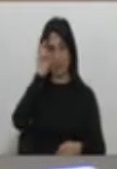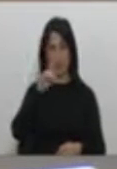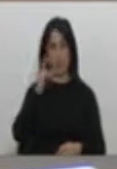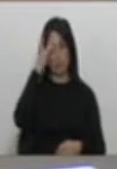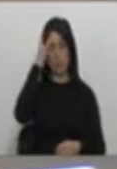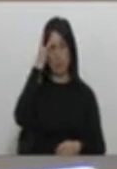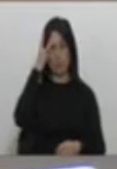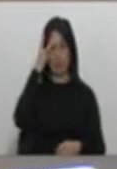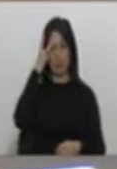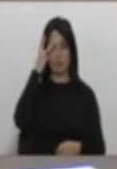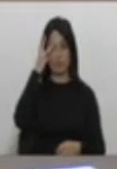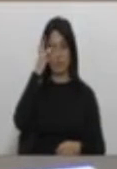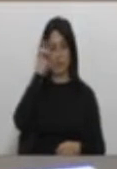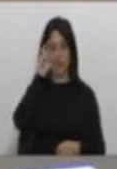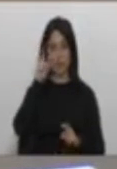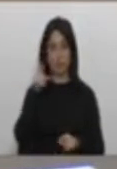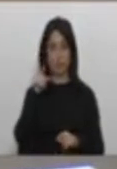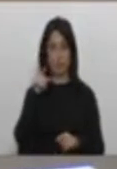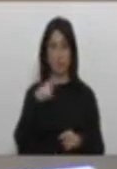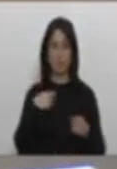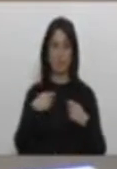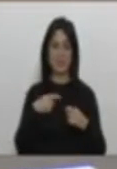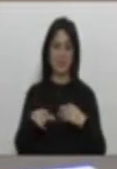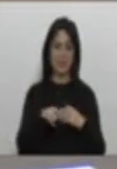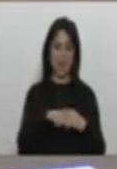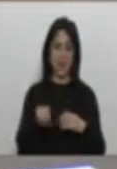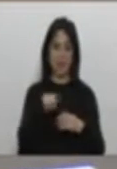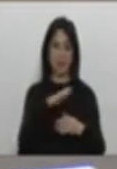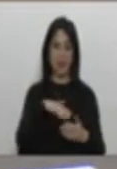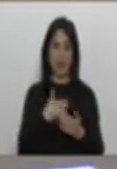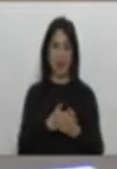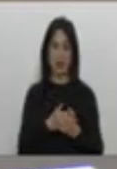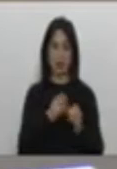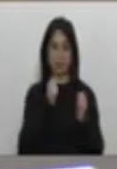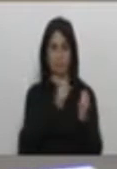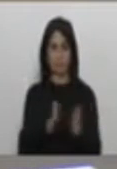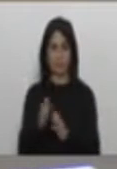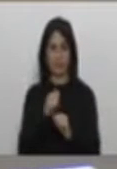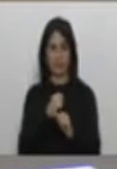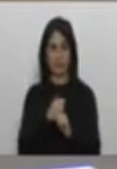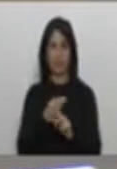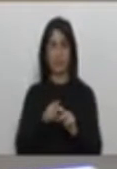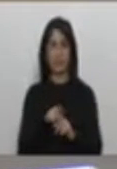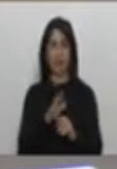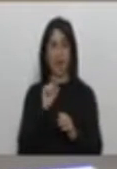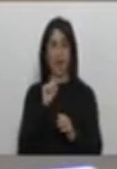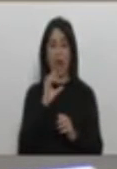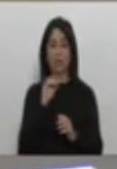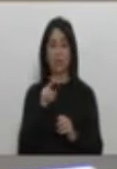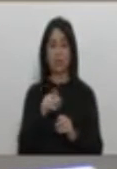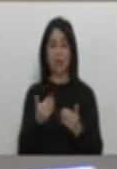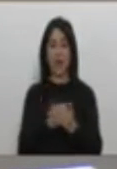რუსთავის ხელისუფლება ბიზნესთან ერთად აქტიურად აწესრიგებს. Იმისთვის, რომ ასოცირების